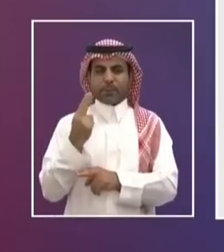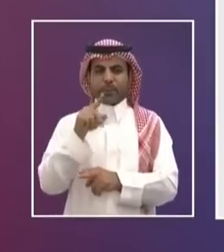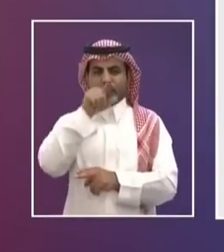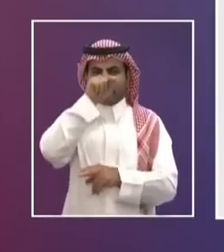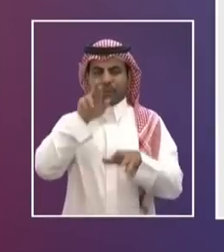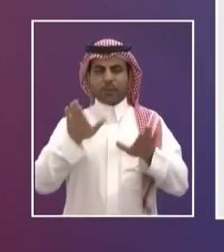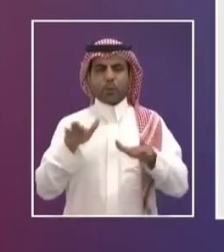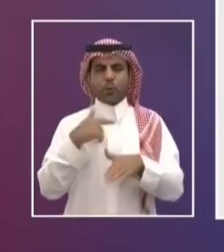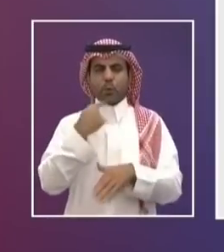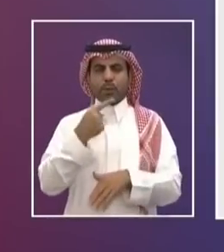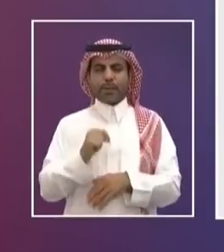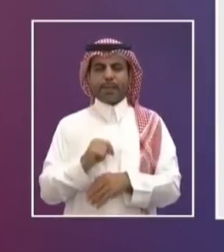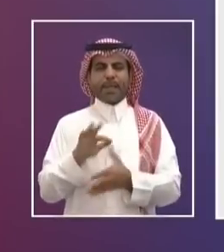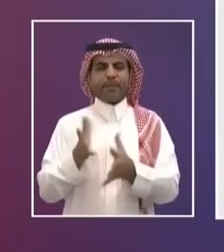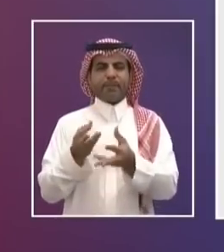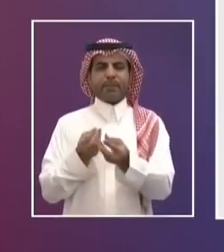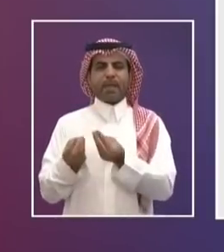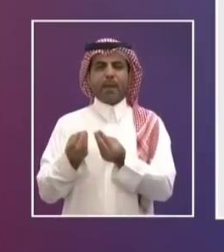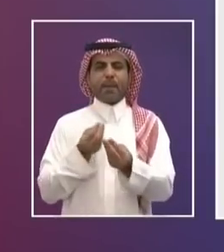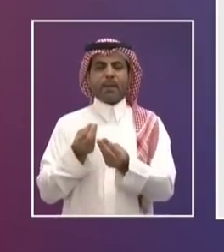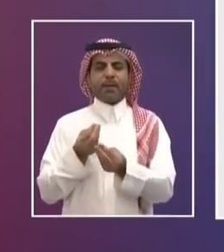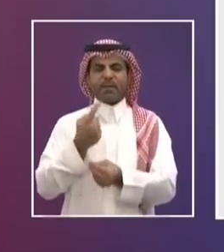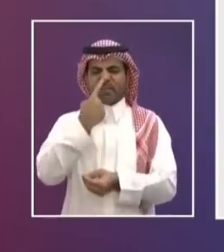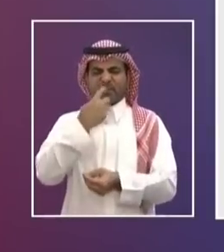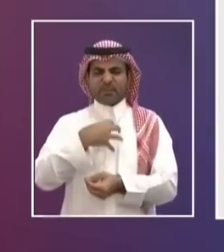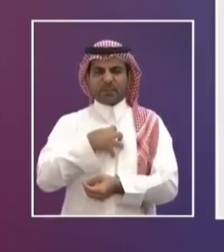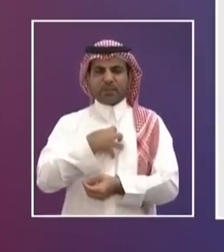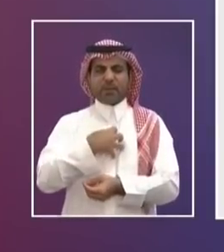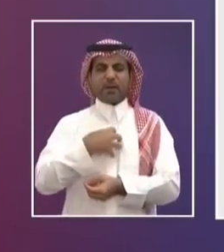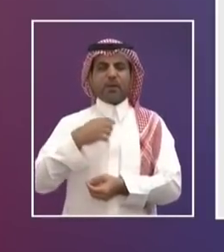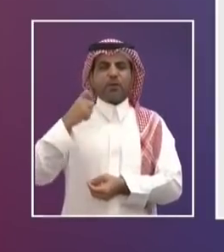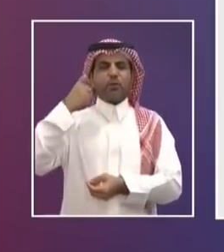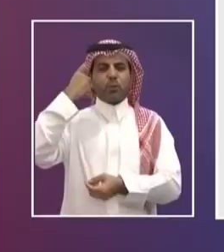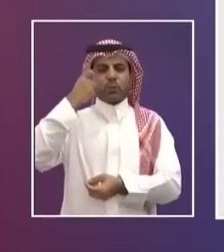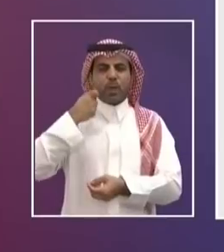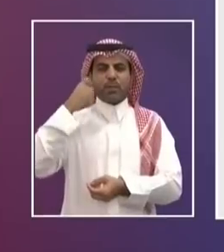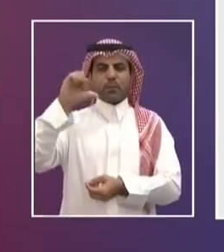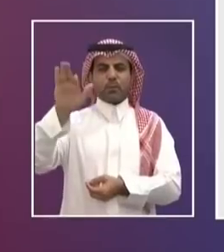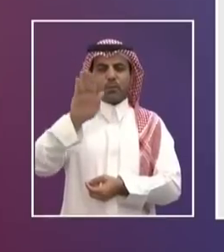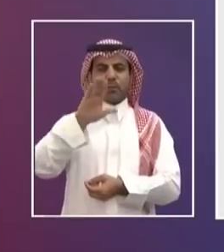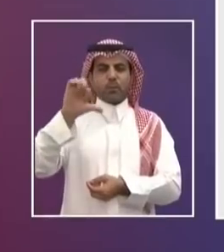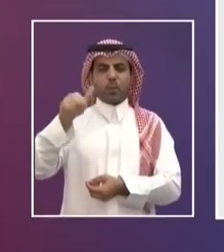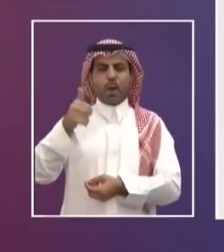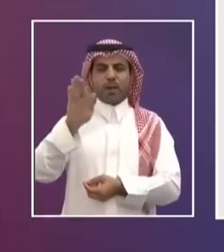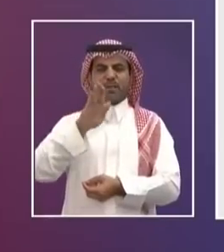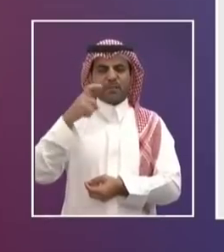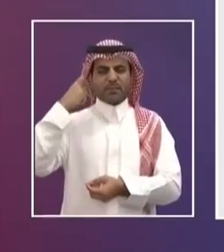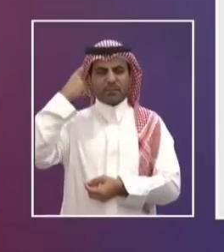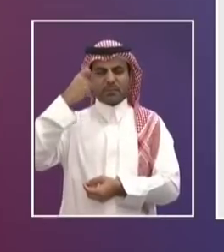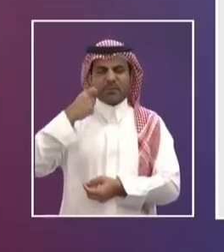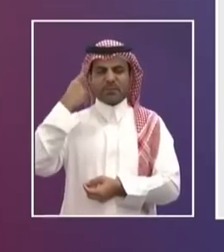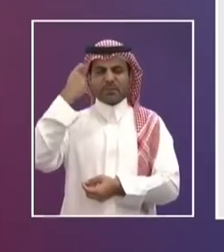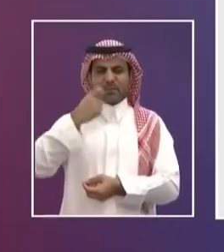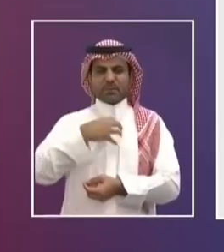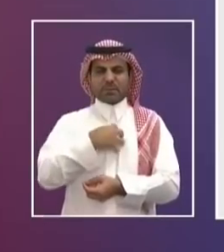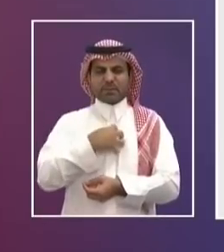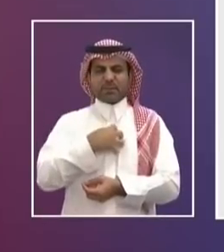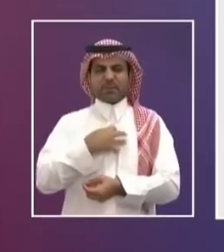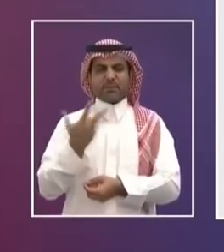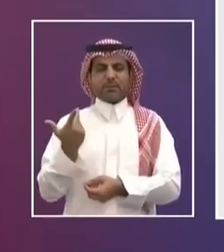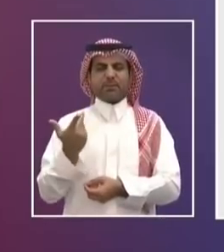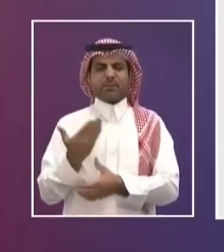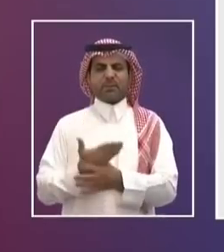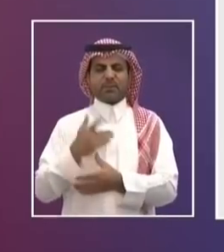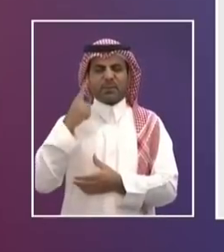المغردين سأل عن طريقة التعامل مع مريض الوسواس القهري في ظل جائحة كورونا. أشدد أن